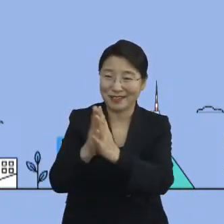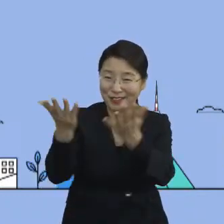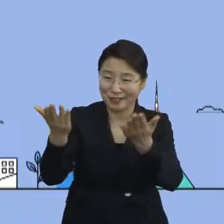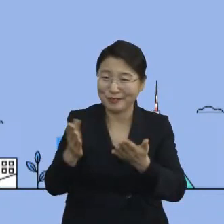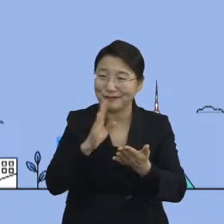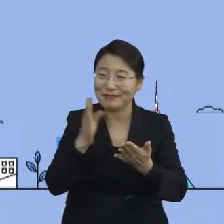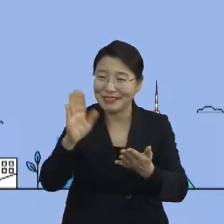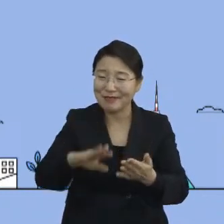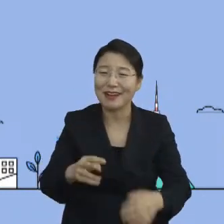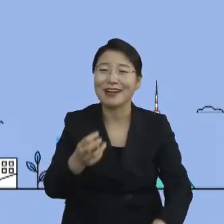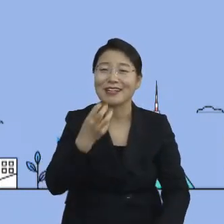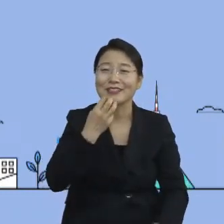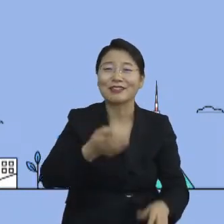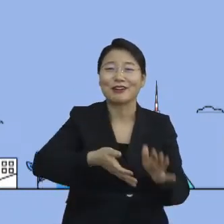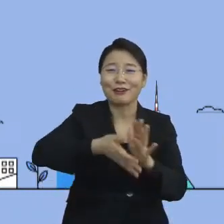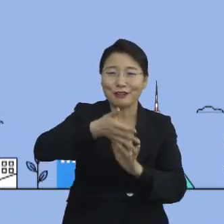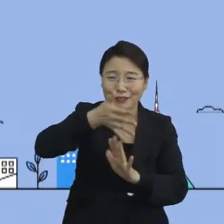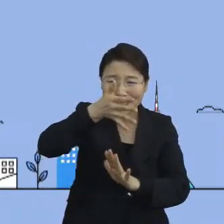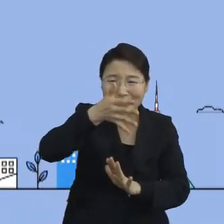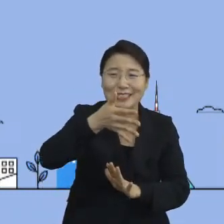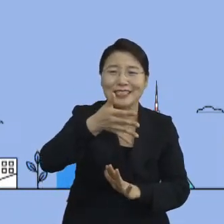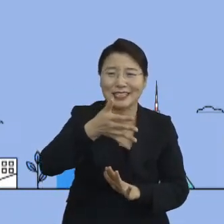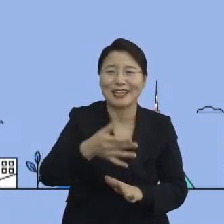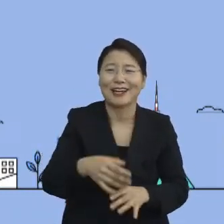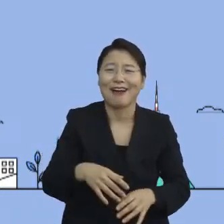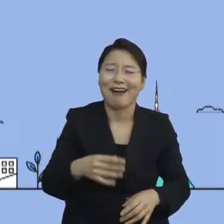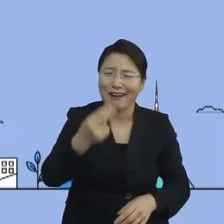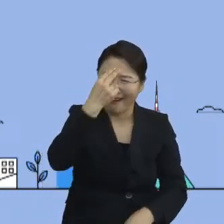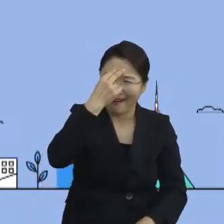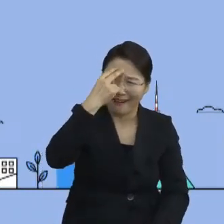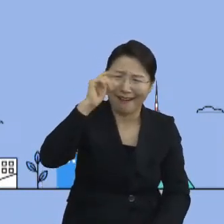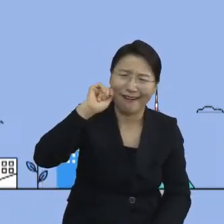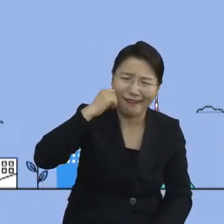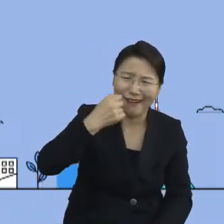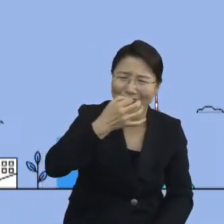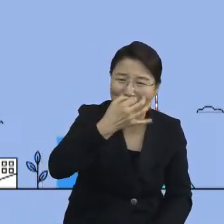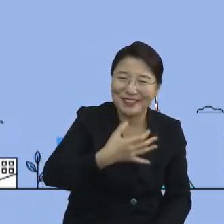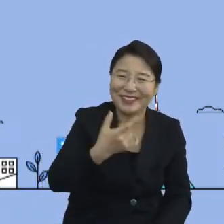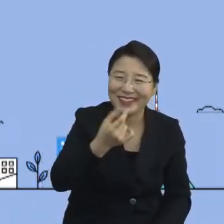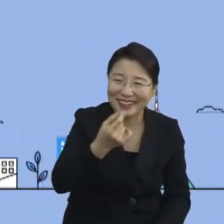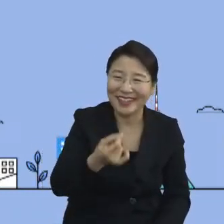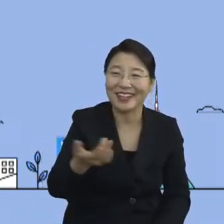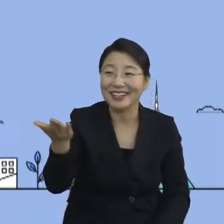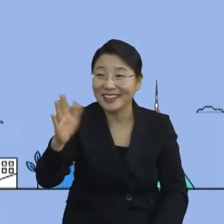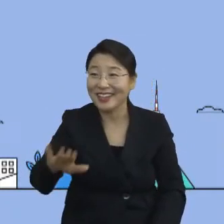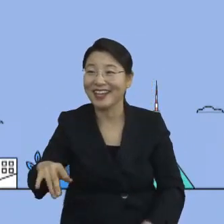와중에 신복자 의원님은 많이 챙겨오셨나 봐요. 네, 아까 박수 받으시는 거 보니까